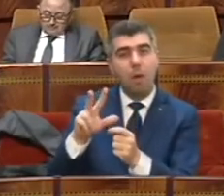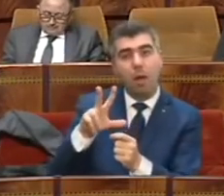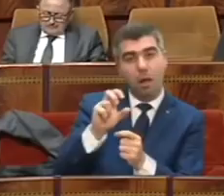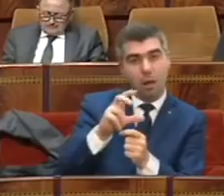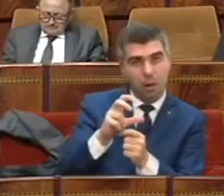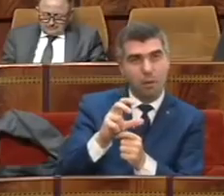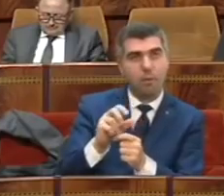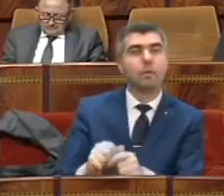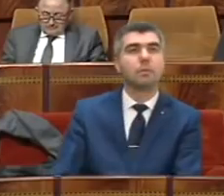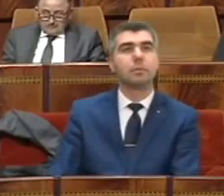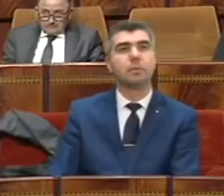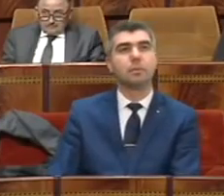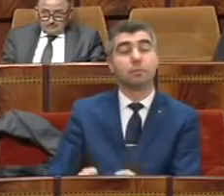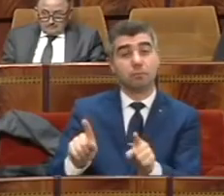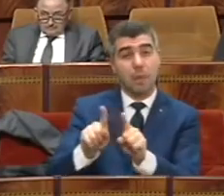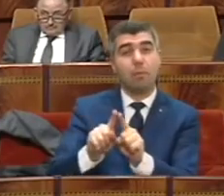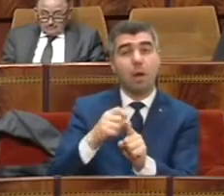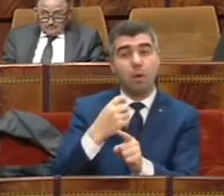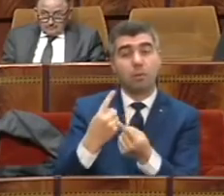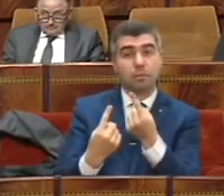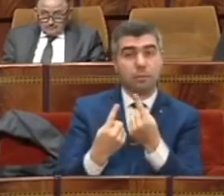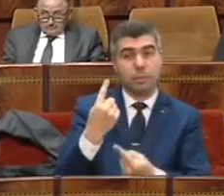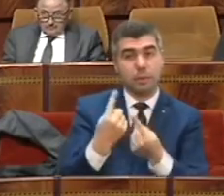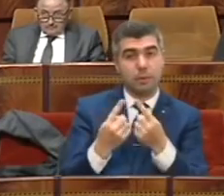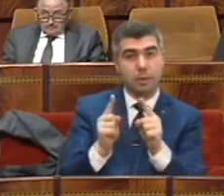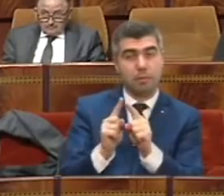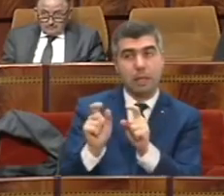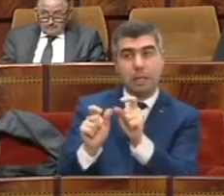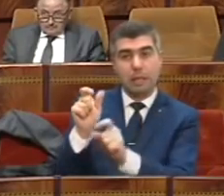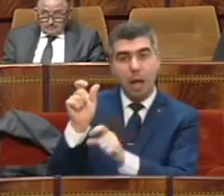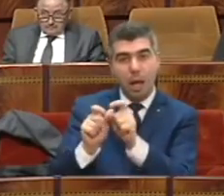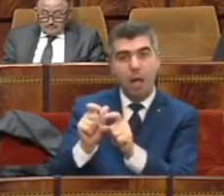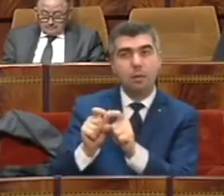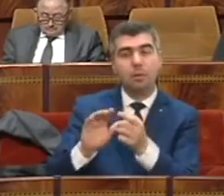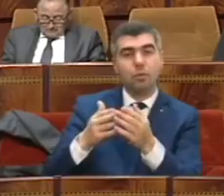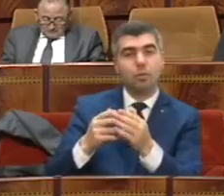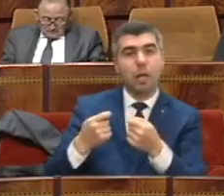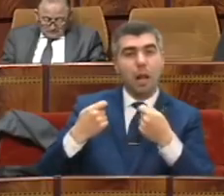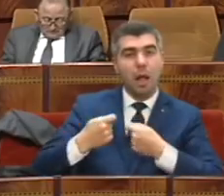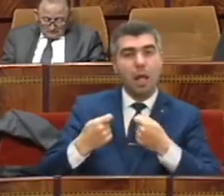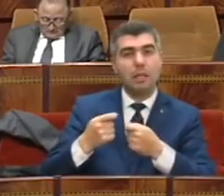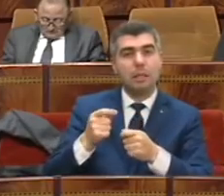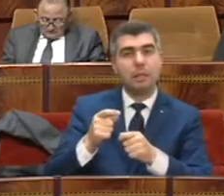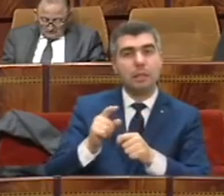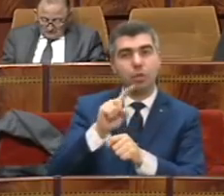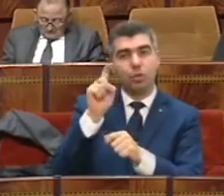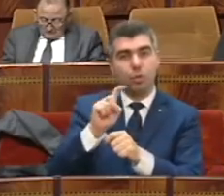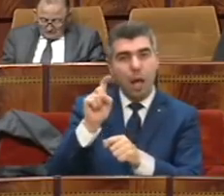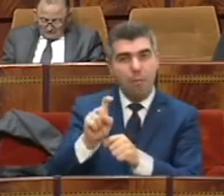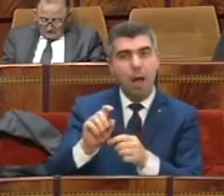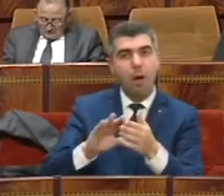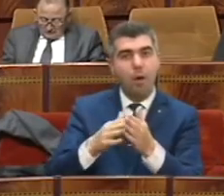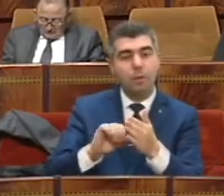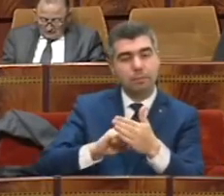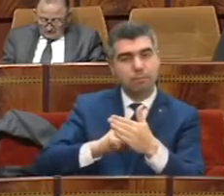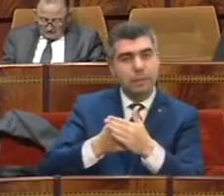كيتعرض للضغوطات والابتزازات من طرف السكان ومن طرف السلطة ومن طرف الأسميتو، خصكم تحميوه والله يرزق بخير مادام